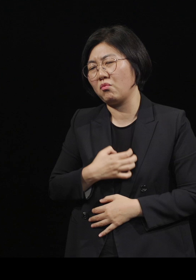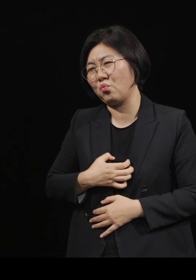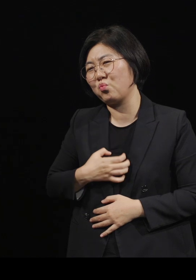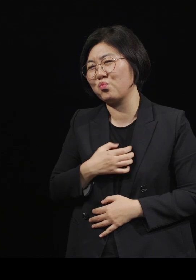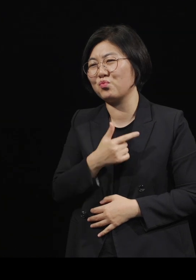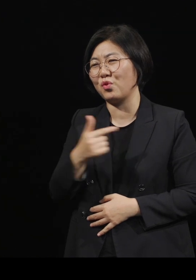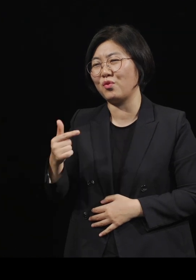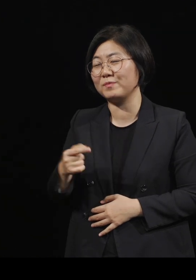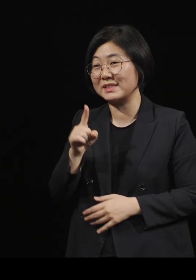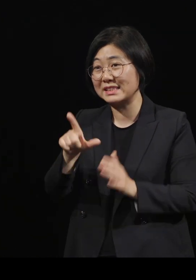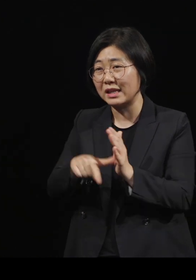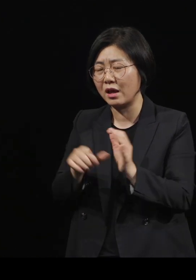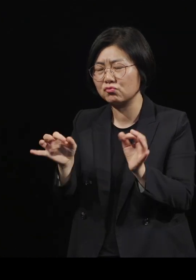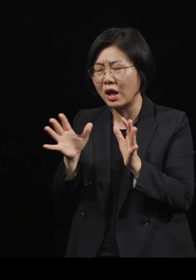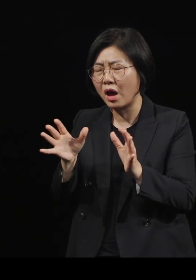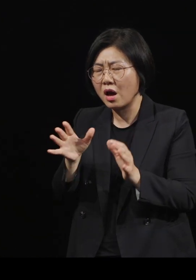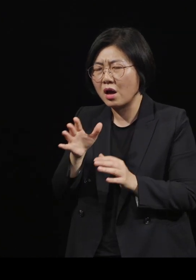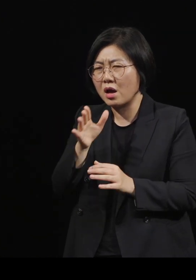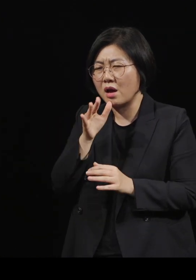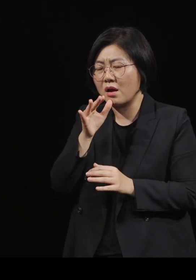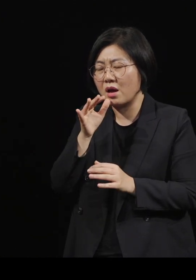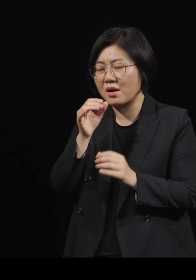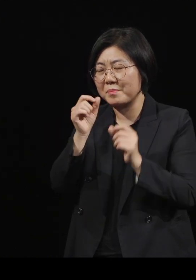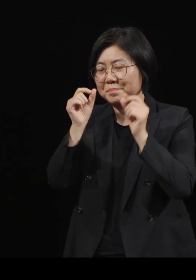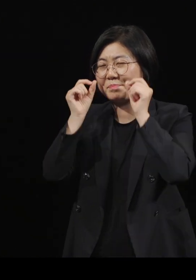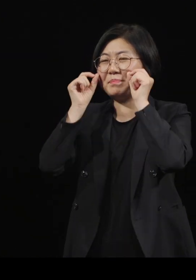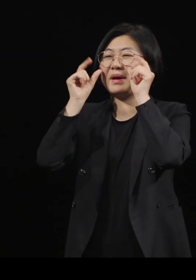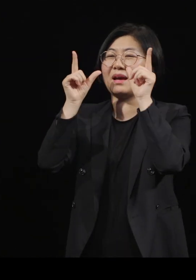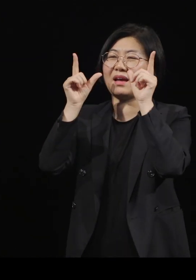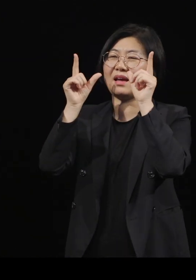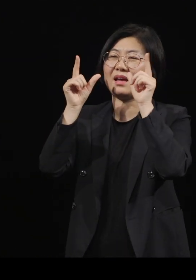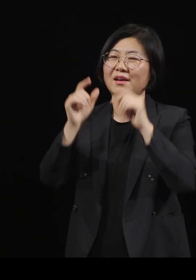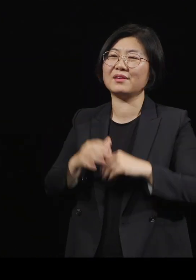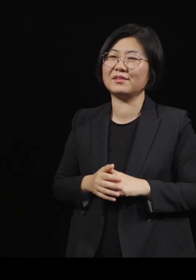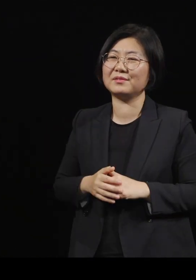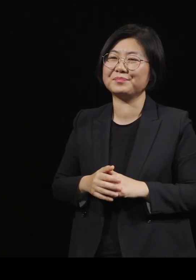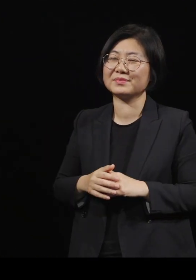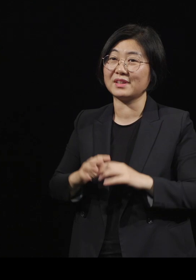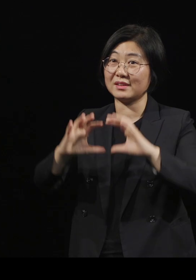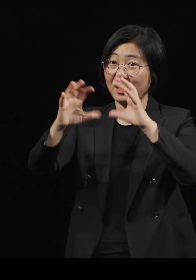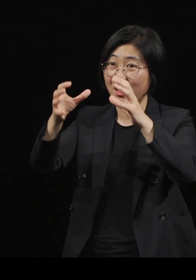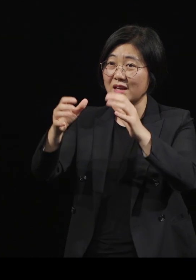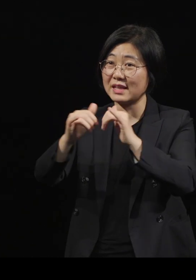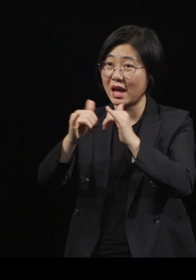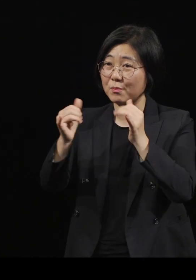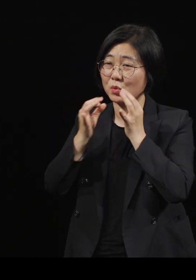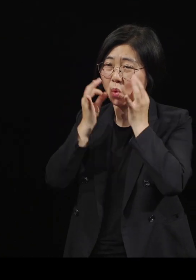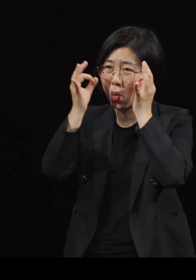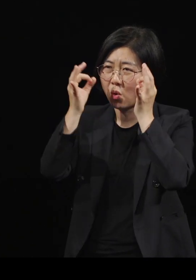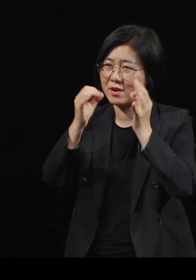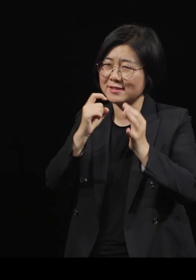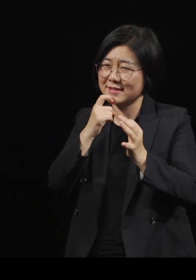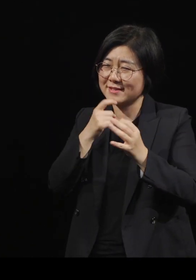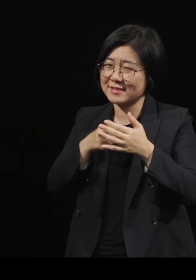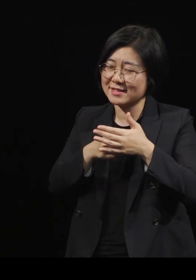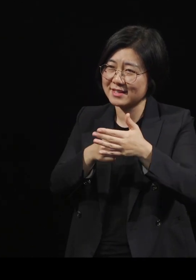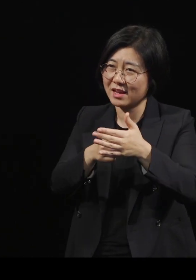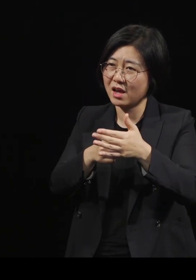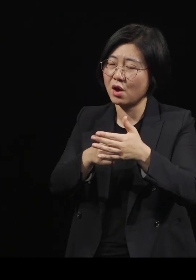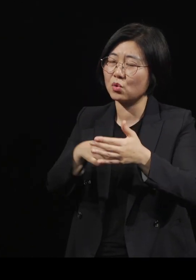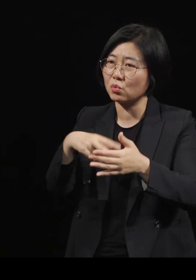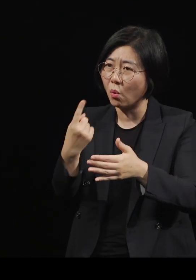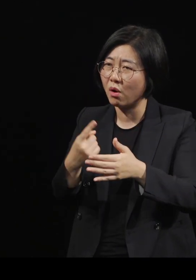그 순간 깨달았어요. 이 세상에는 사람이 노력과 의지로 되지 않는 부분이